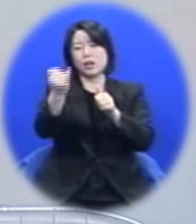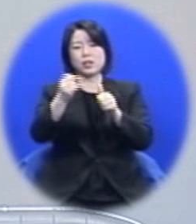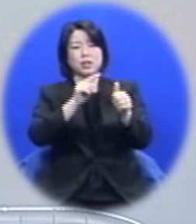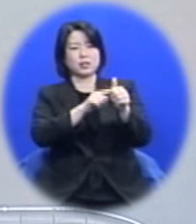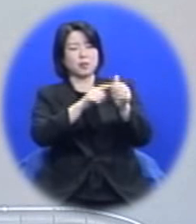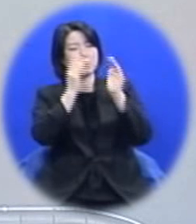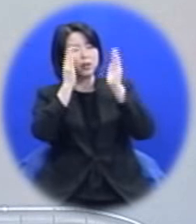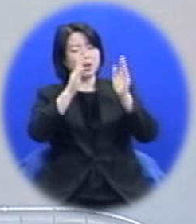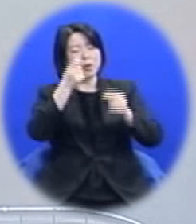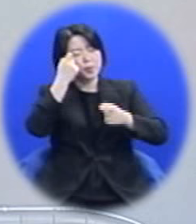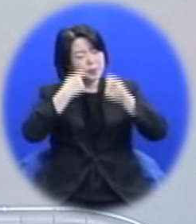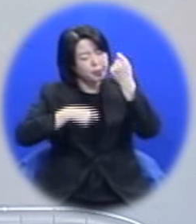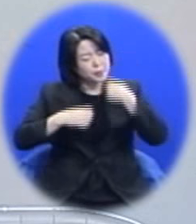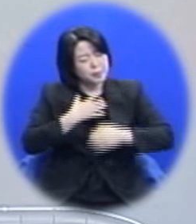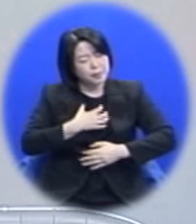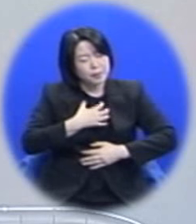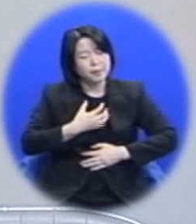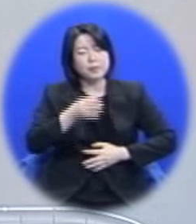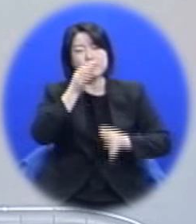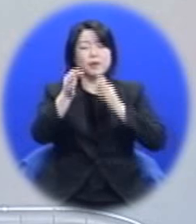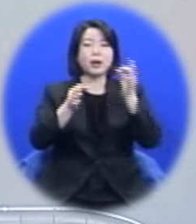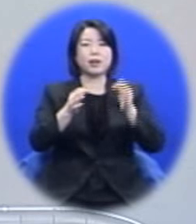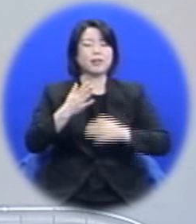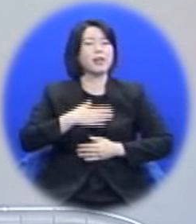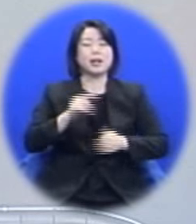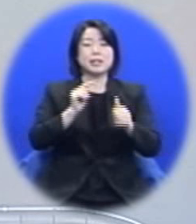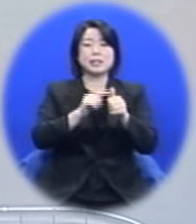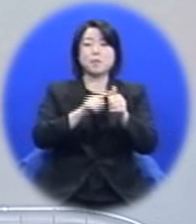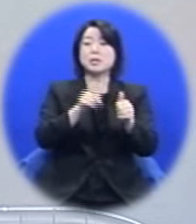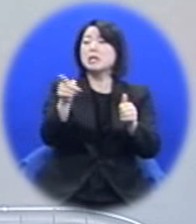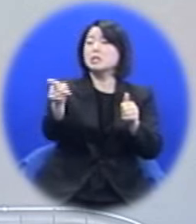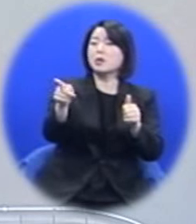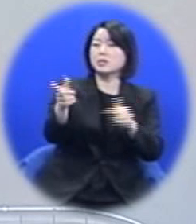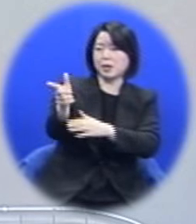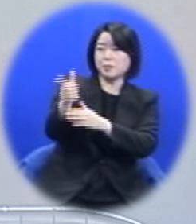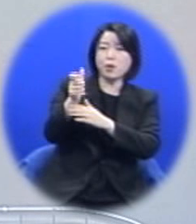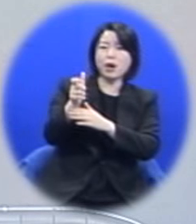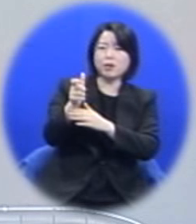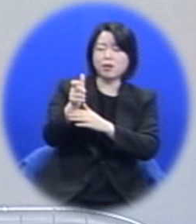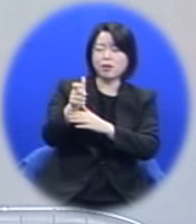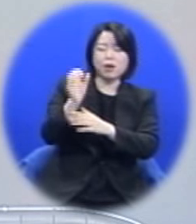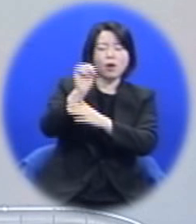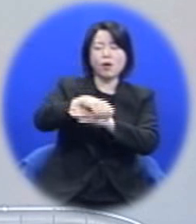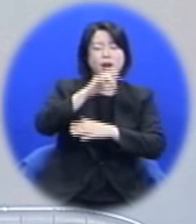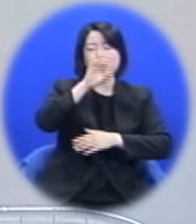울부짖습니다. 나는 남편이 그 사람에게 총을 쏘는 것을 절대로 허용할 수 없어요.